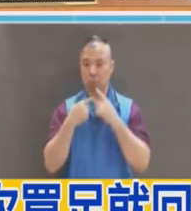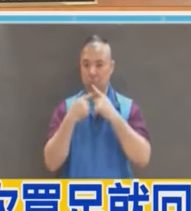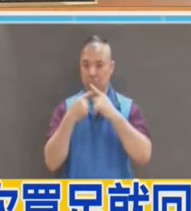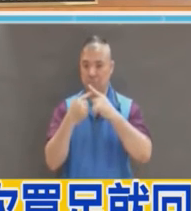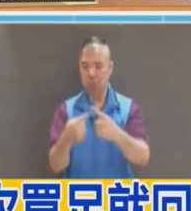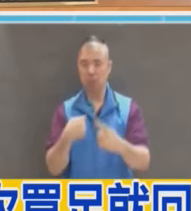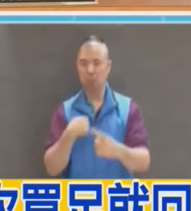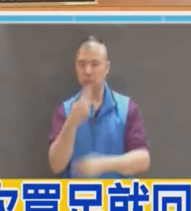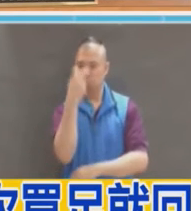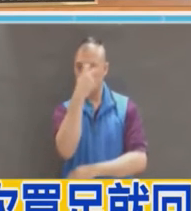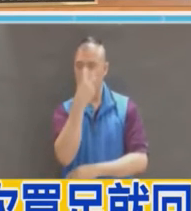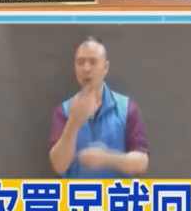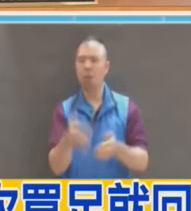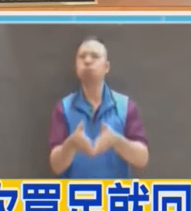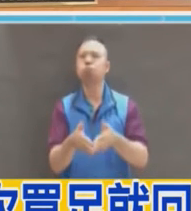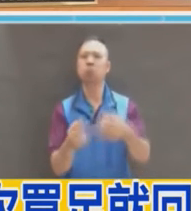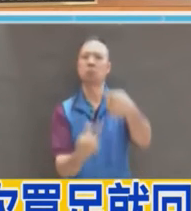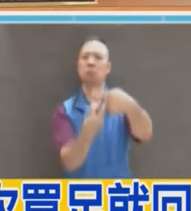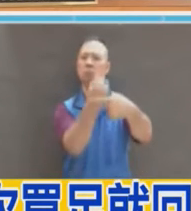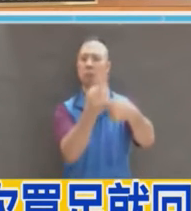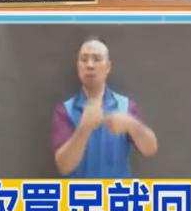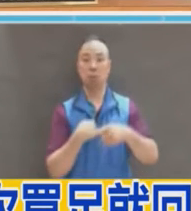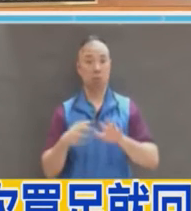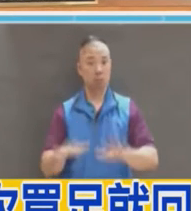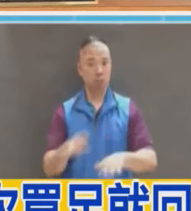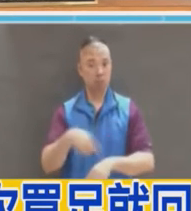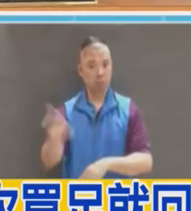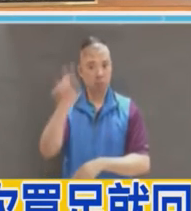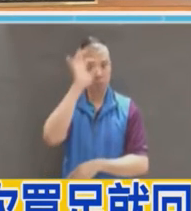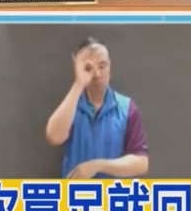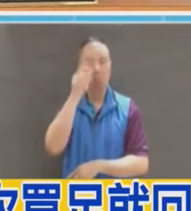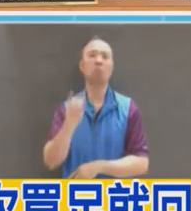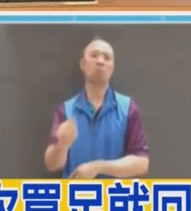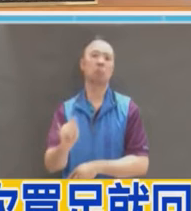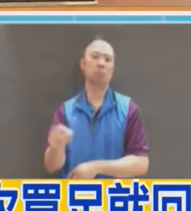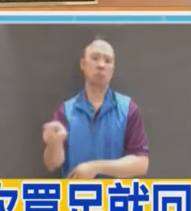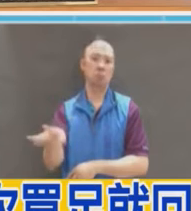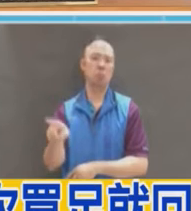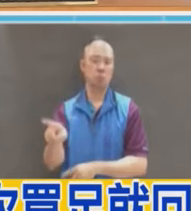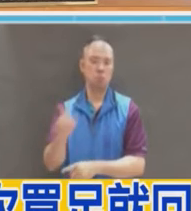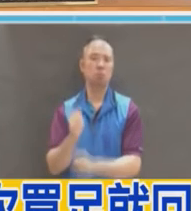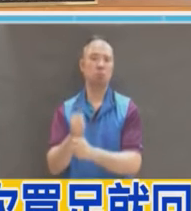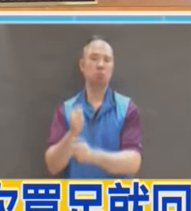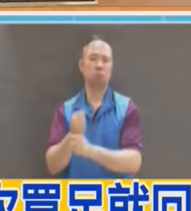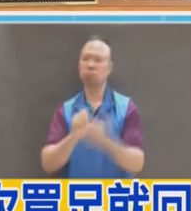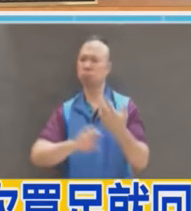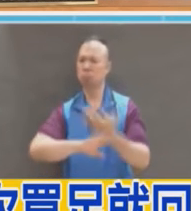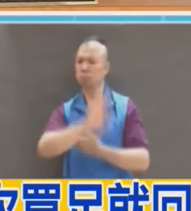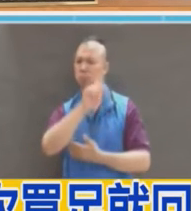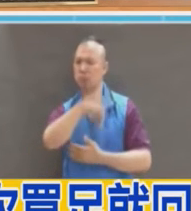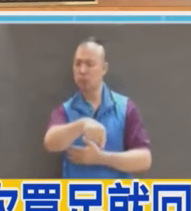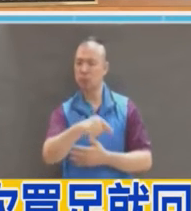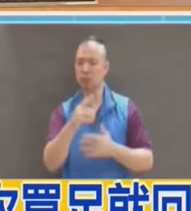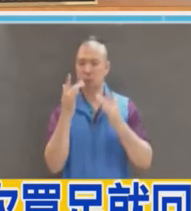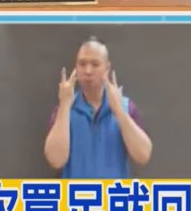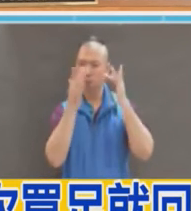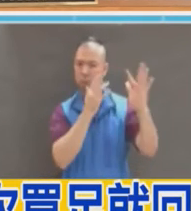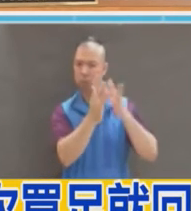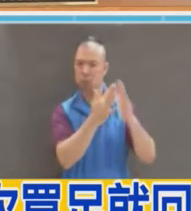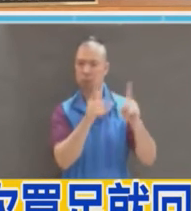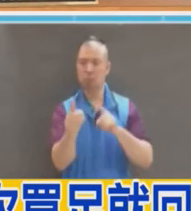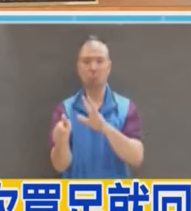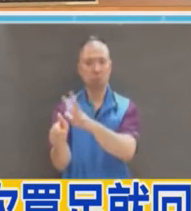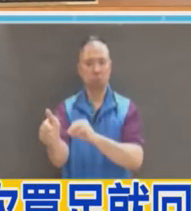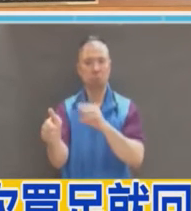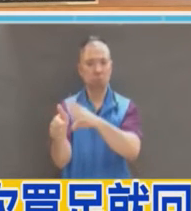数。我去看了 Costco 大卖场，人数绝对不可以超过，一超过我就罚，这没有二话不说